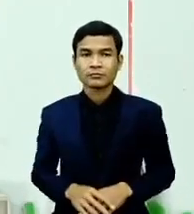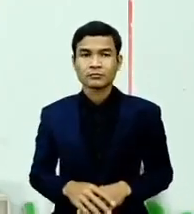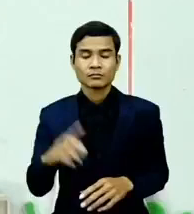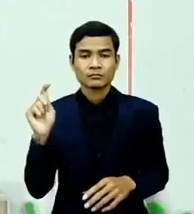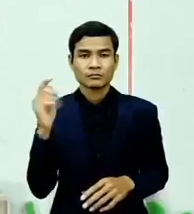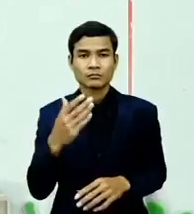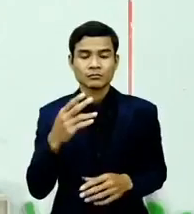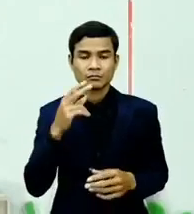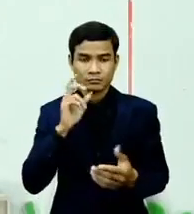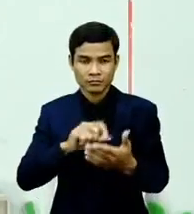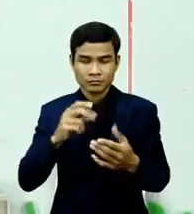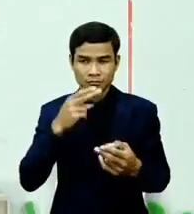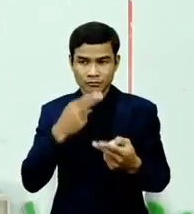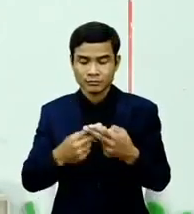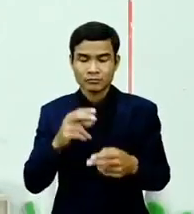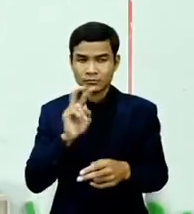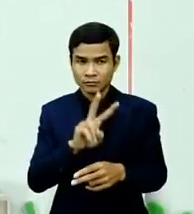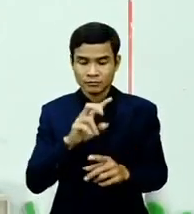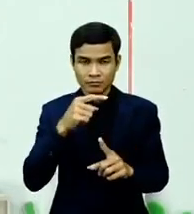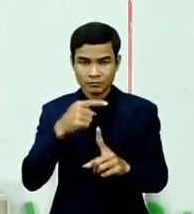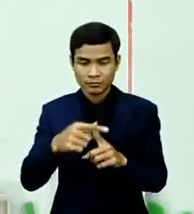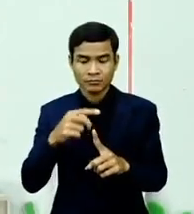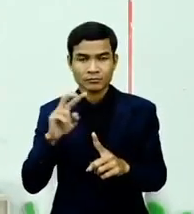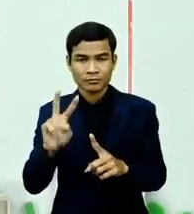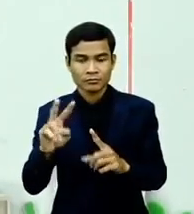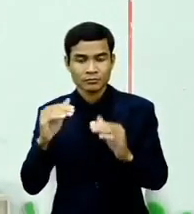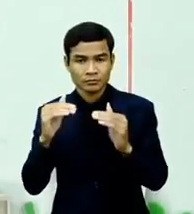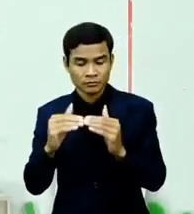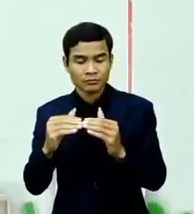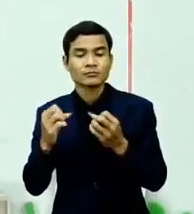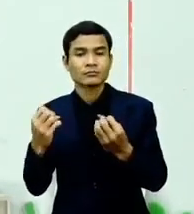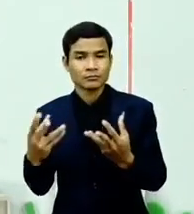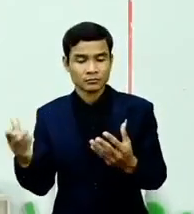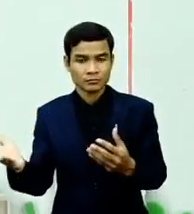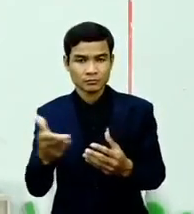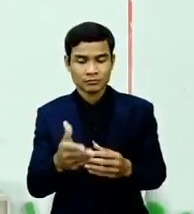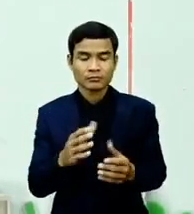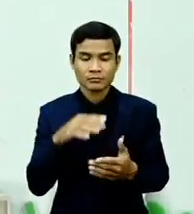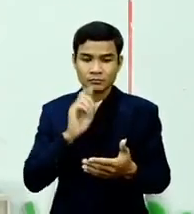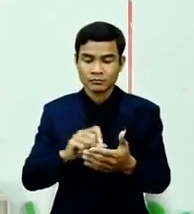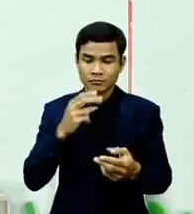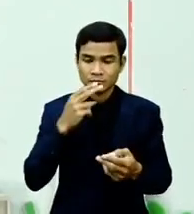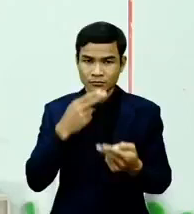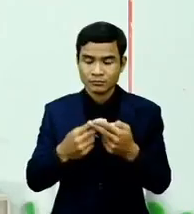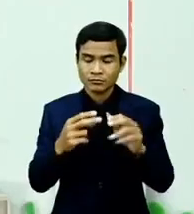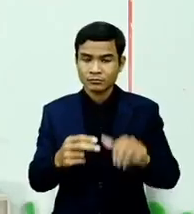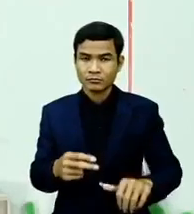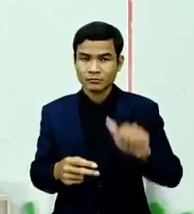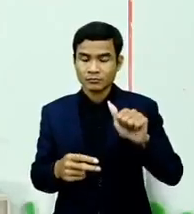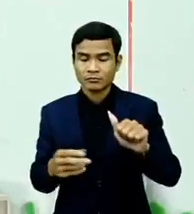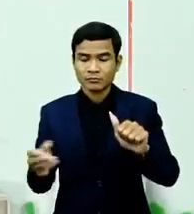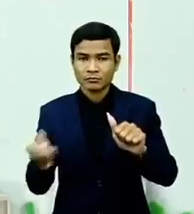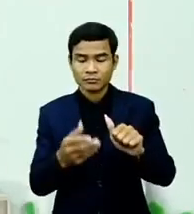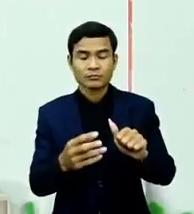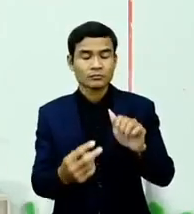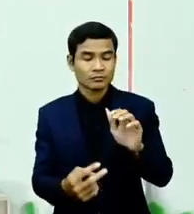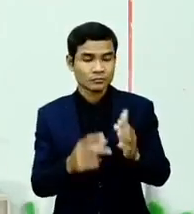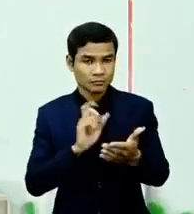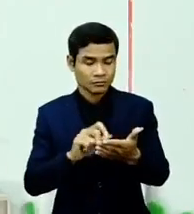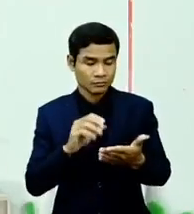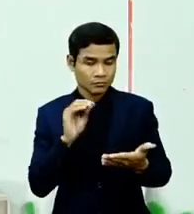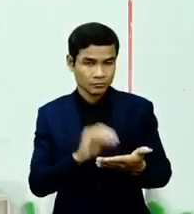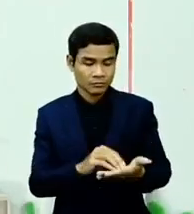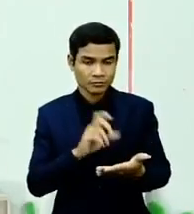ផ្ដើមសរសេរចំឡើយ2បូក2ស្មើនឹងប៉ុន្មានចាសរសេរចំឡើយនៅលើក្តារឈ្នួនរបស់កូន